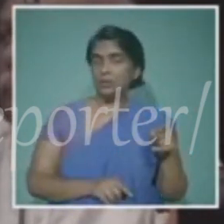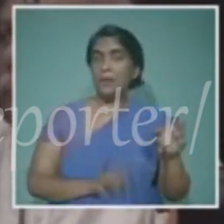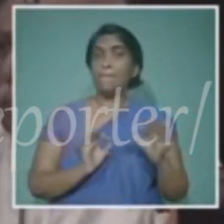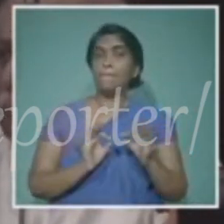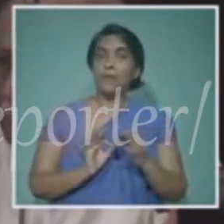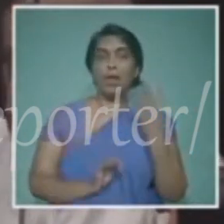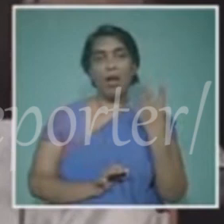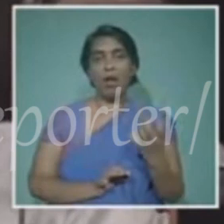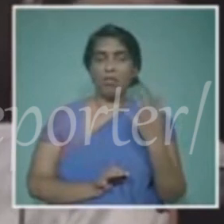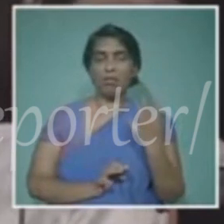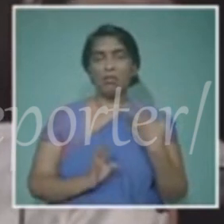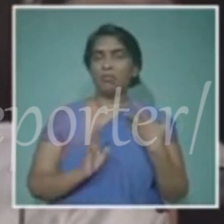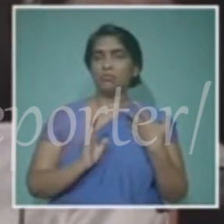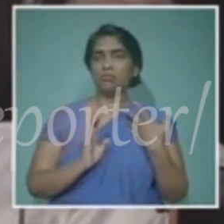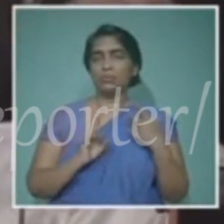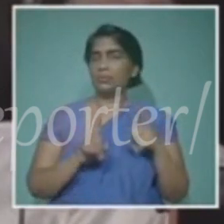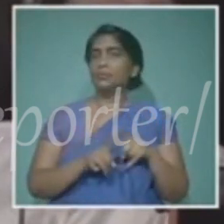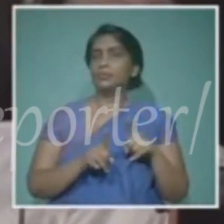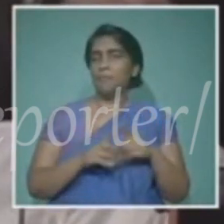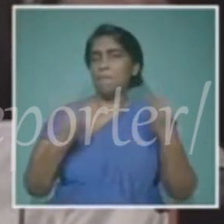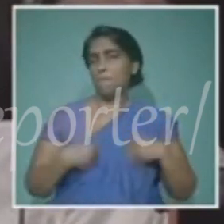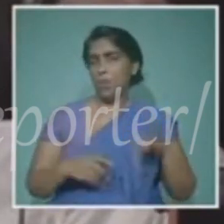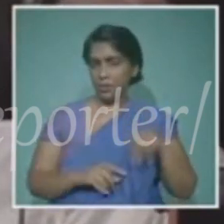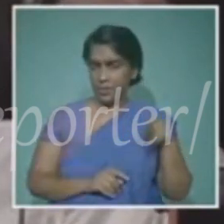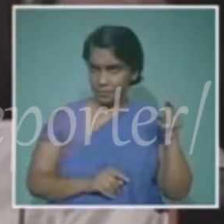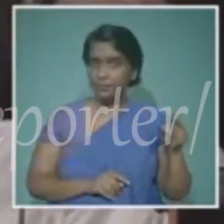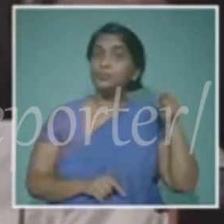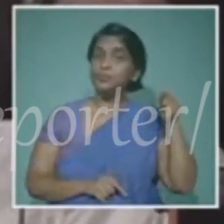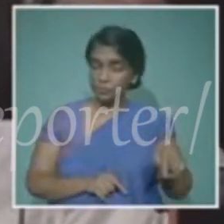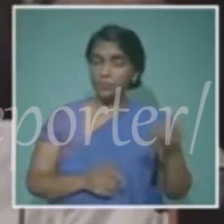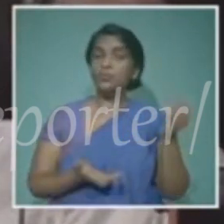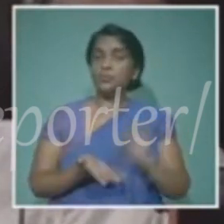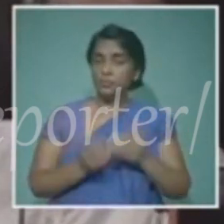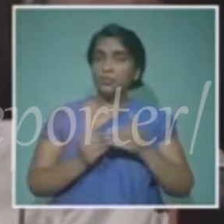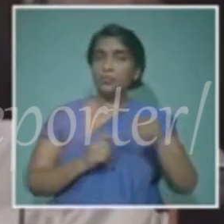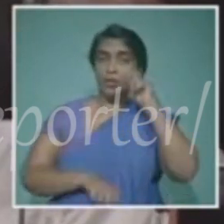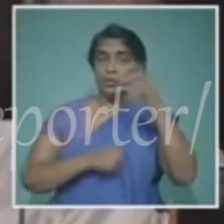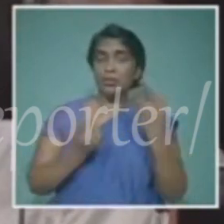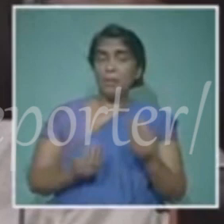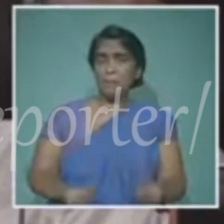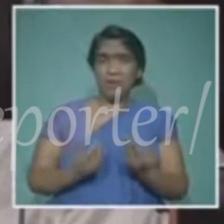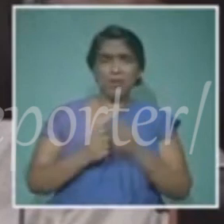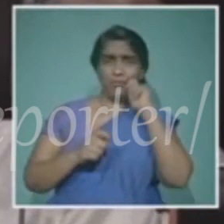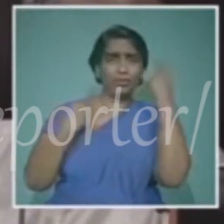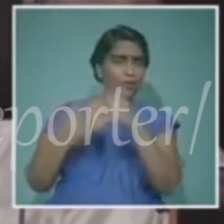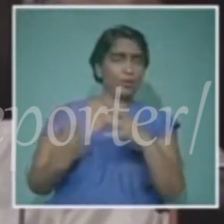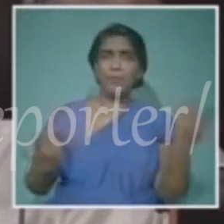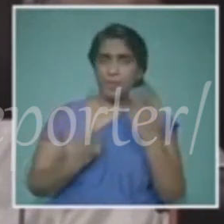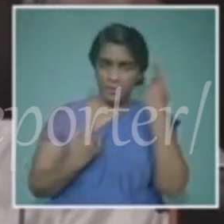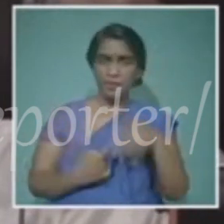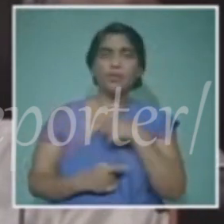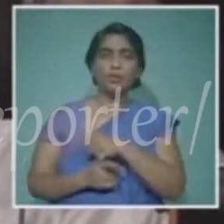බිලියන හාරදහක් පමණ අලාභයක් තිබෙනවා. මේ බාට තව දුරටත් ජනතාව පිට පටවන්ට බැහැ. ඒ නිසා